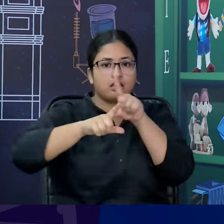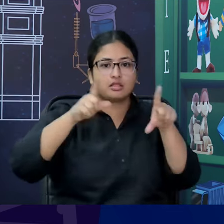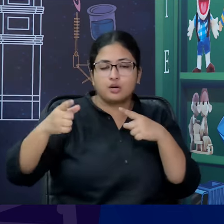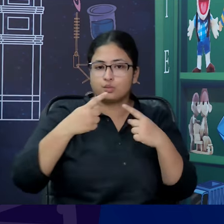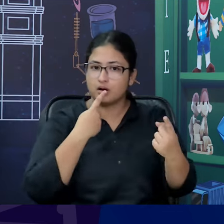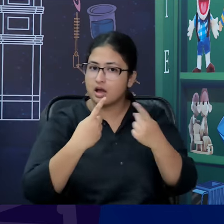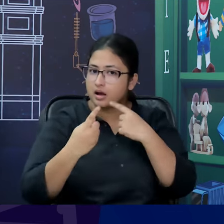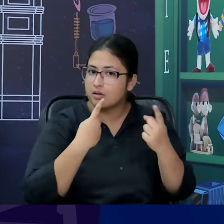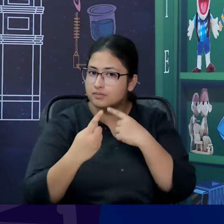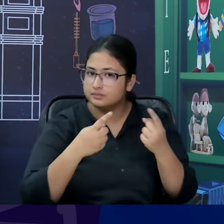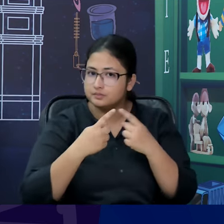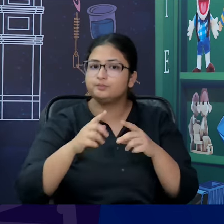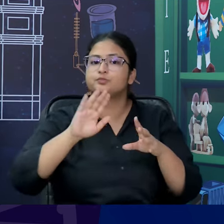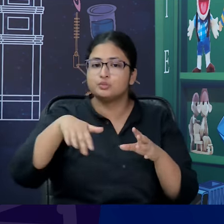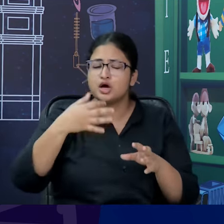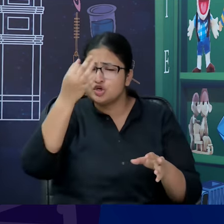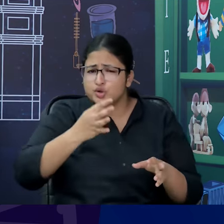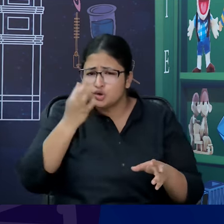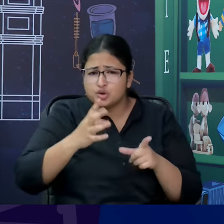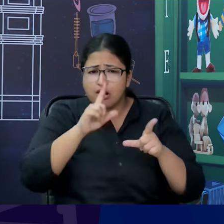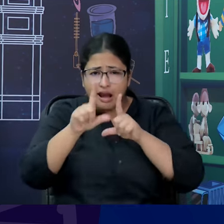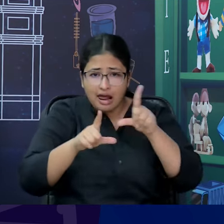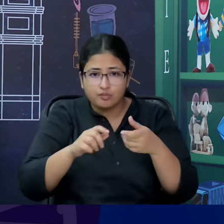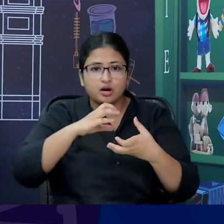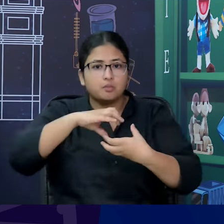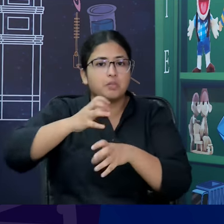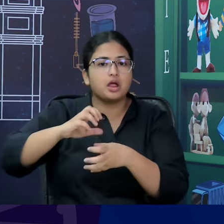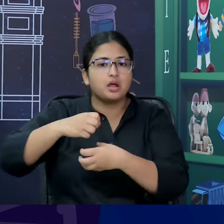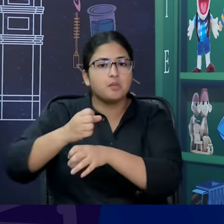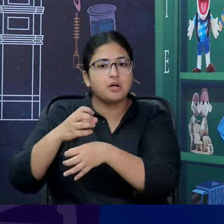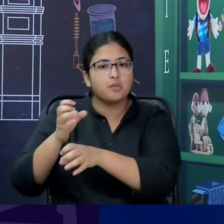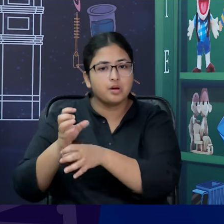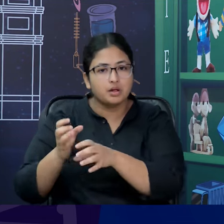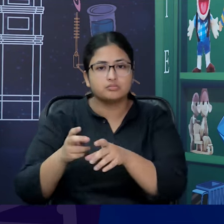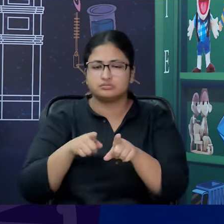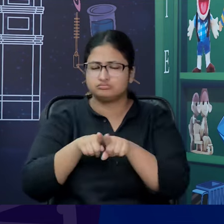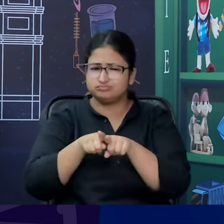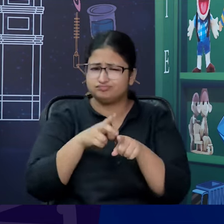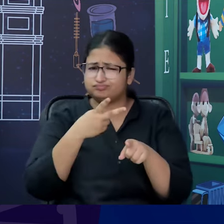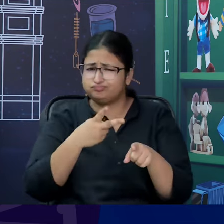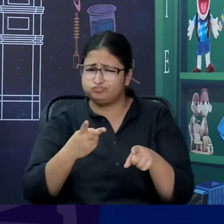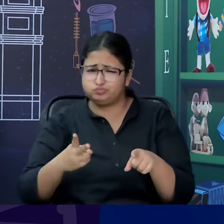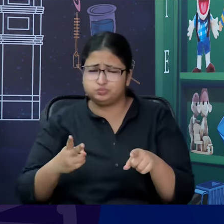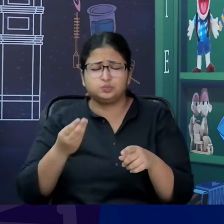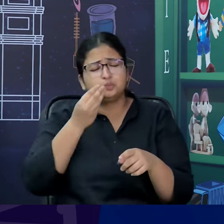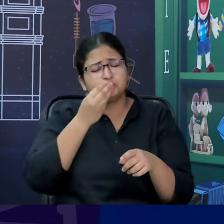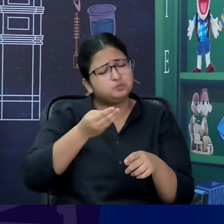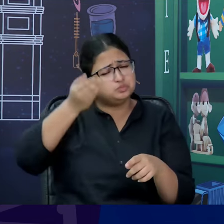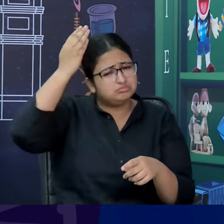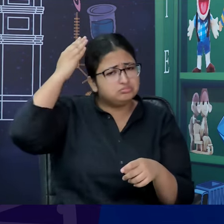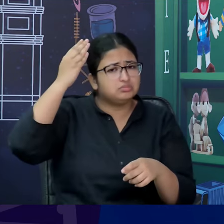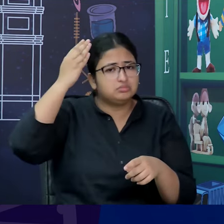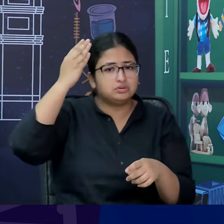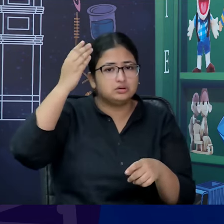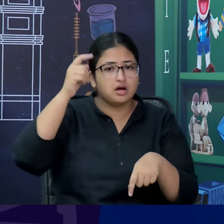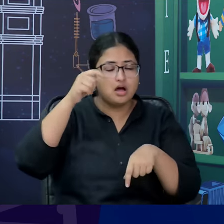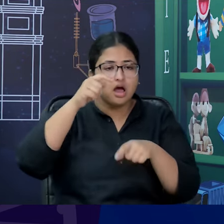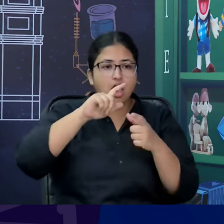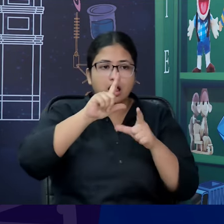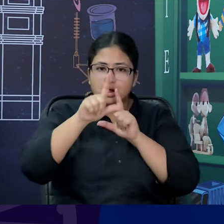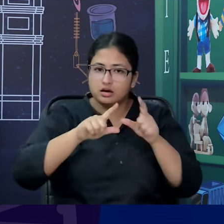संस्कृत के बाद जब अनेक भाषाएं बनी दूसरी भाषाएं बनी प्राकृत पाली अपभ्रंश इनकी बात उनमें भी साहित्य रचनाएं